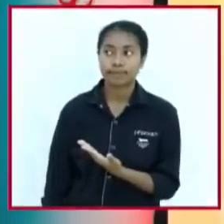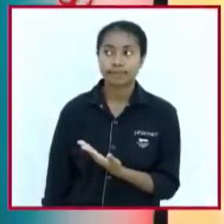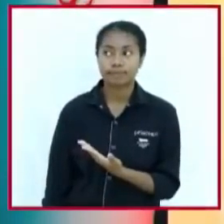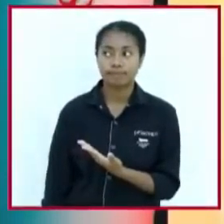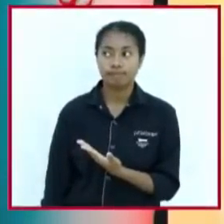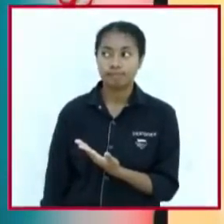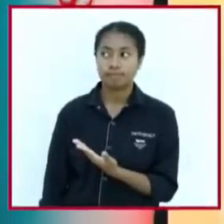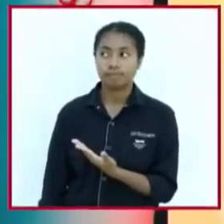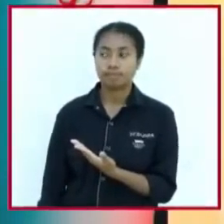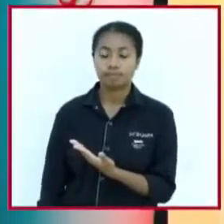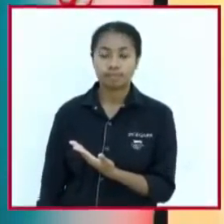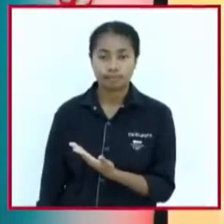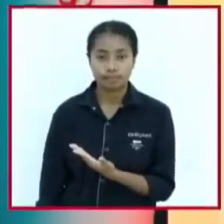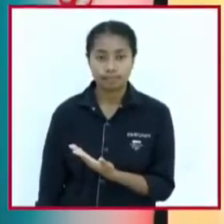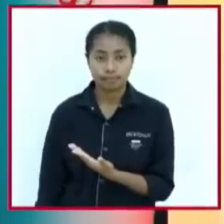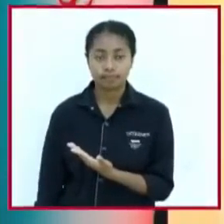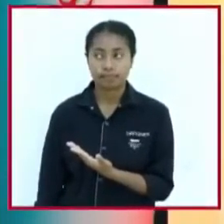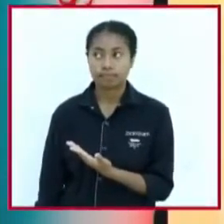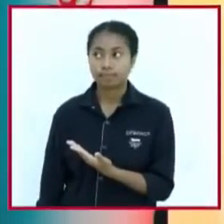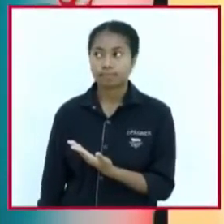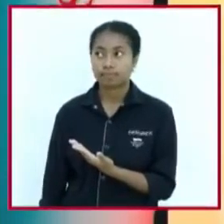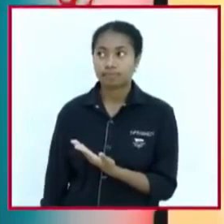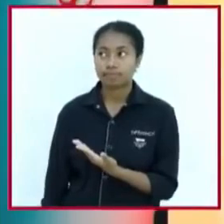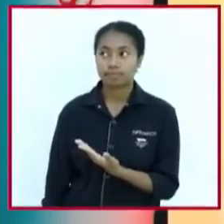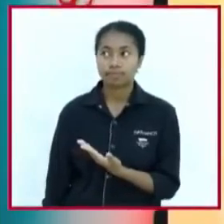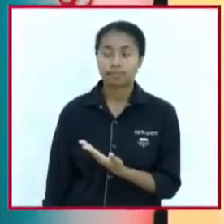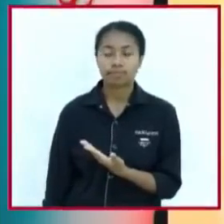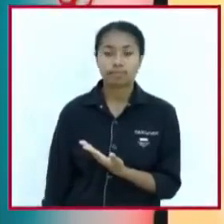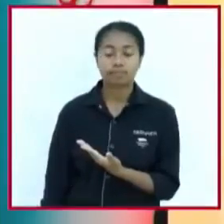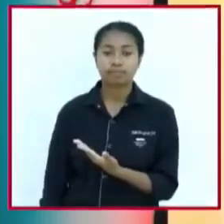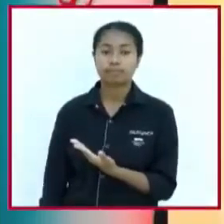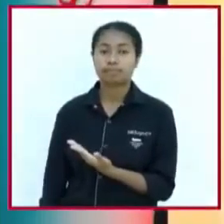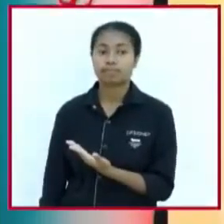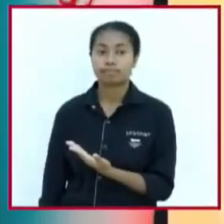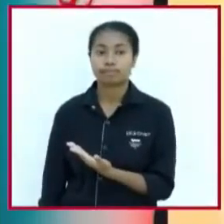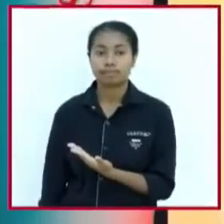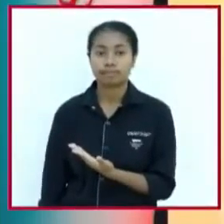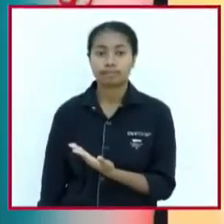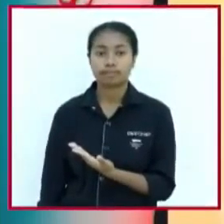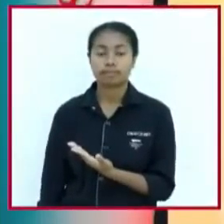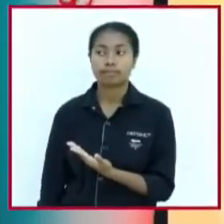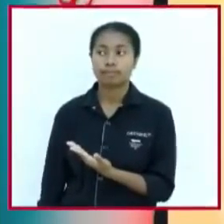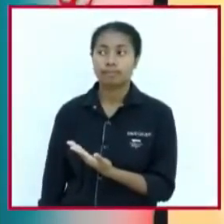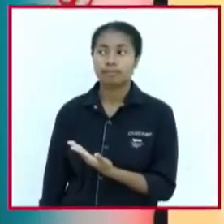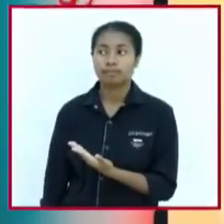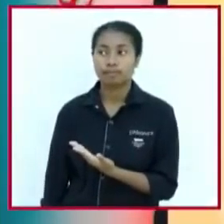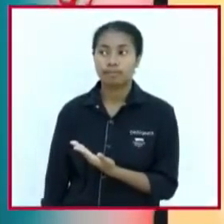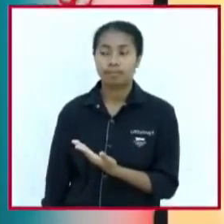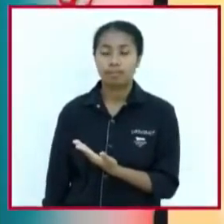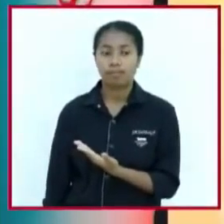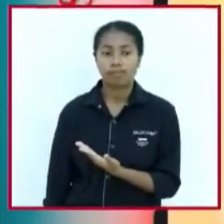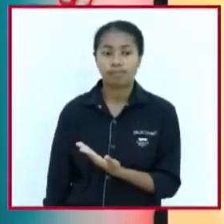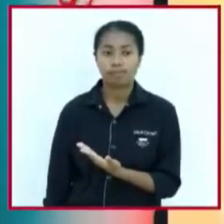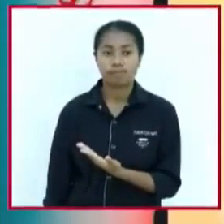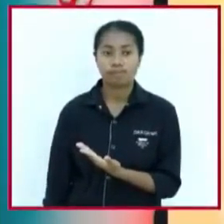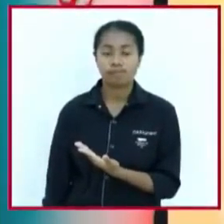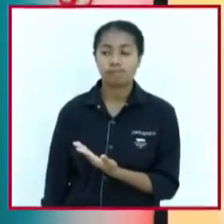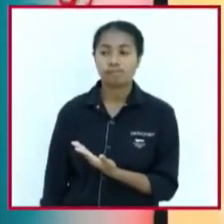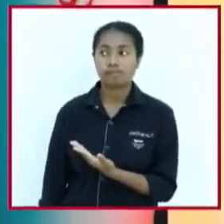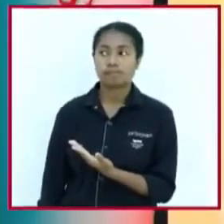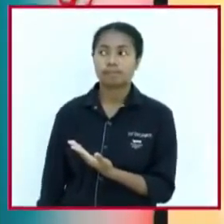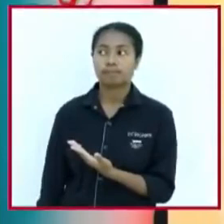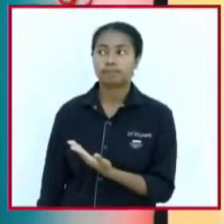jadi masih tersedia satu hari perhentian hari ketujuh bagi umat Allah karena itu Baiklah kita berusaha masuk ke dalam prenjer itu